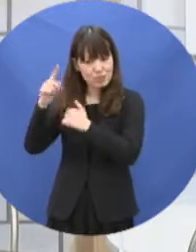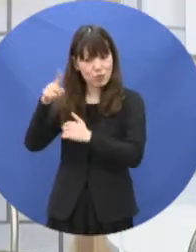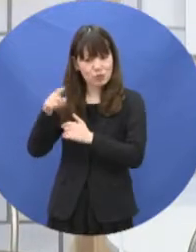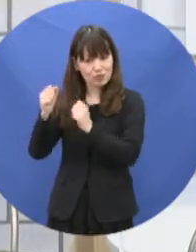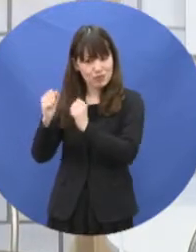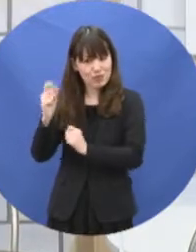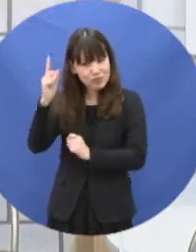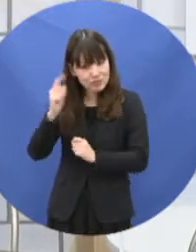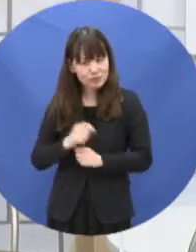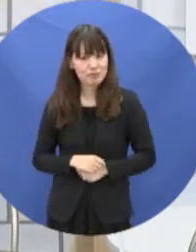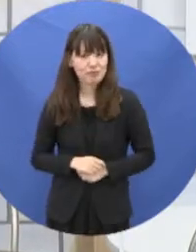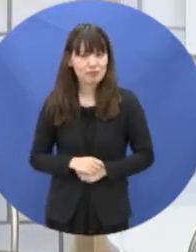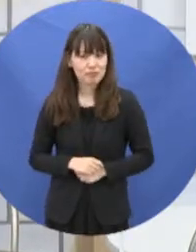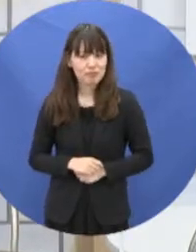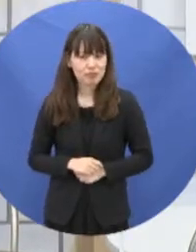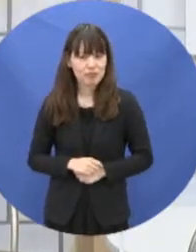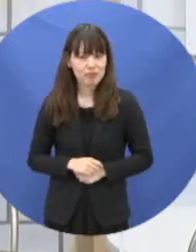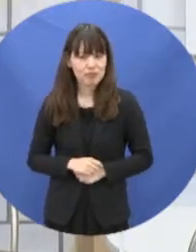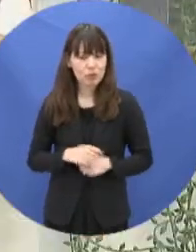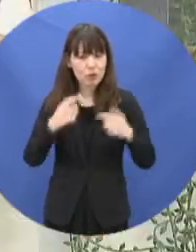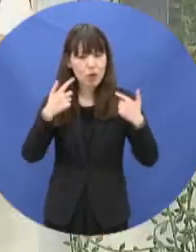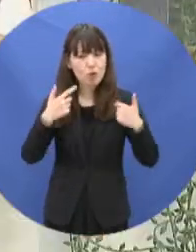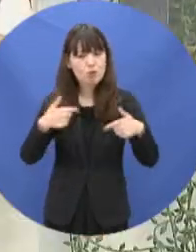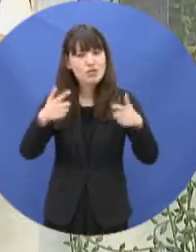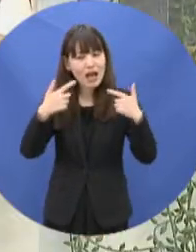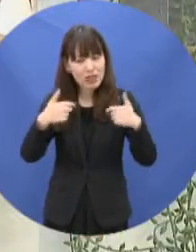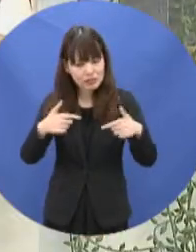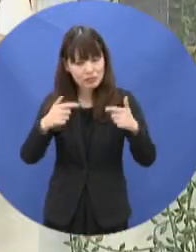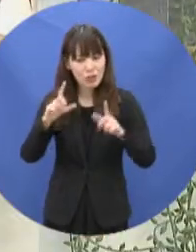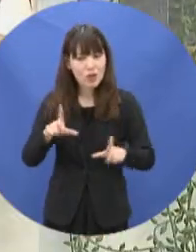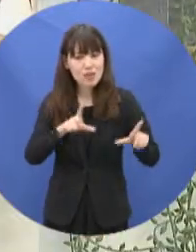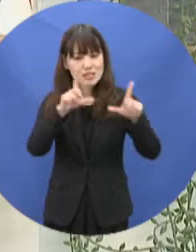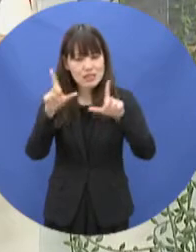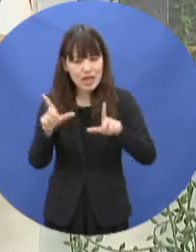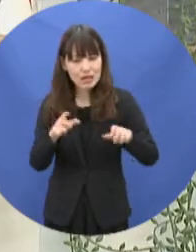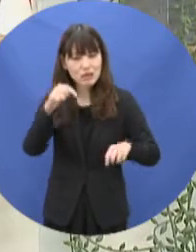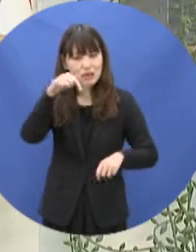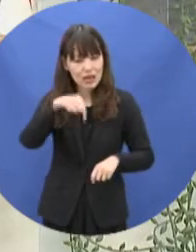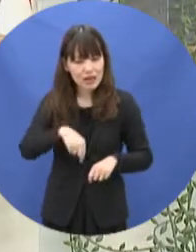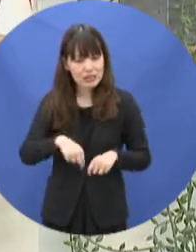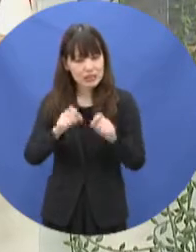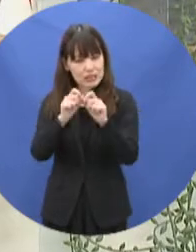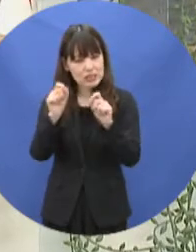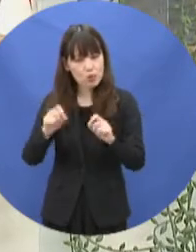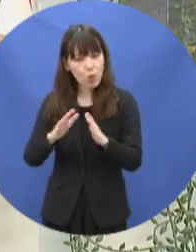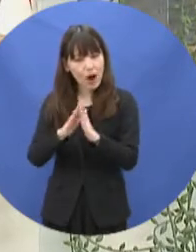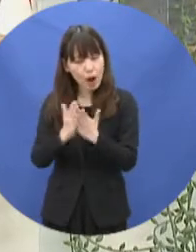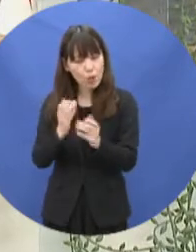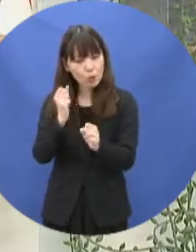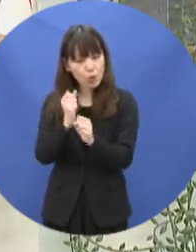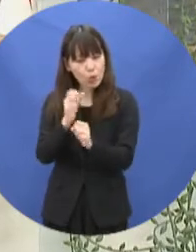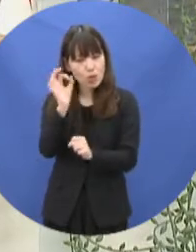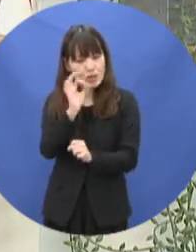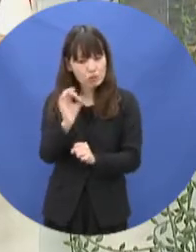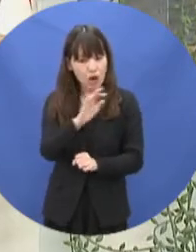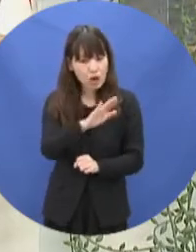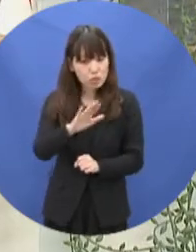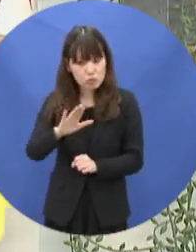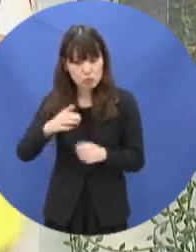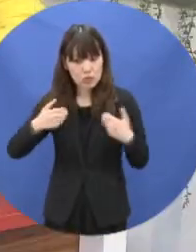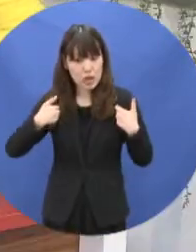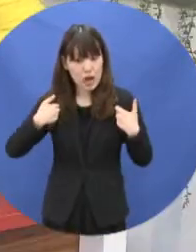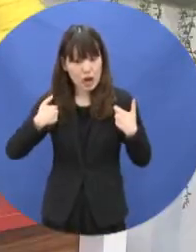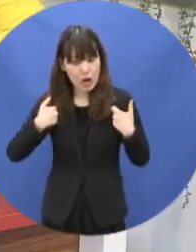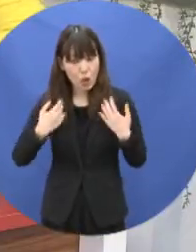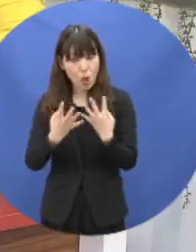い、 いやでもこの普段生活している中に岡本太郎作品があるっていうのを知らなかった人も多いん